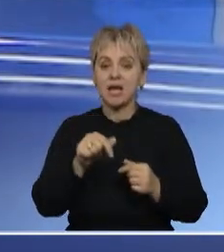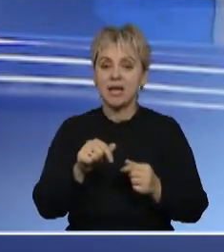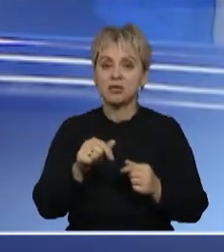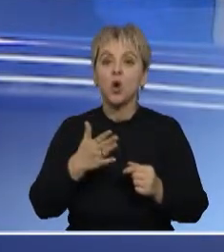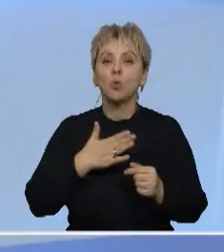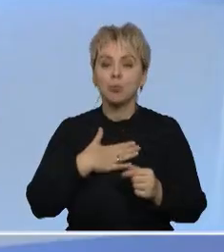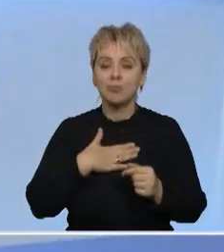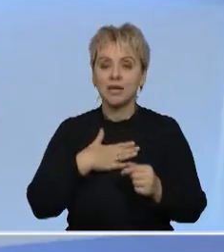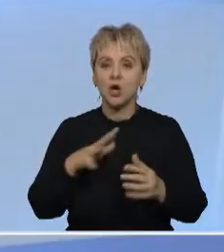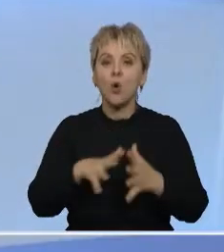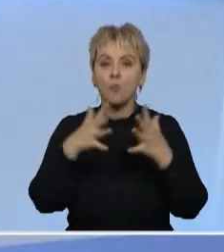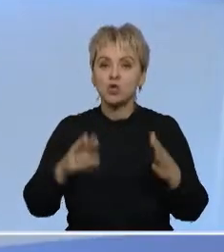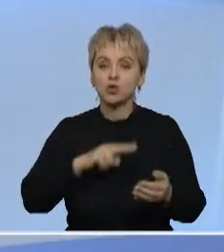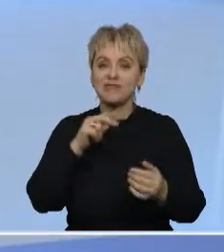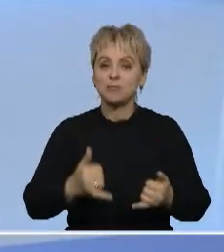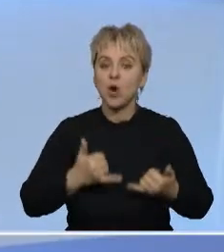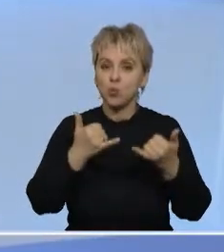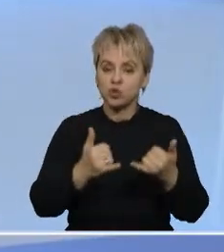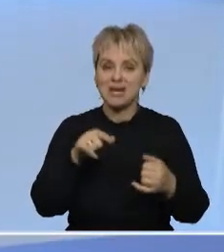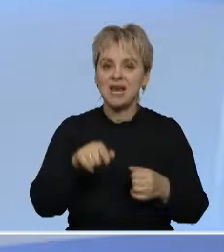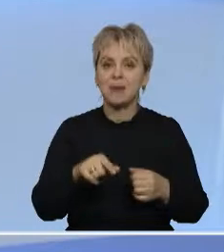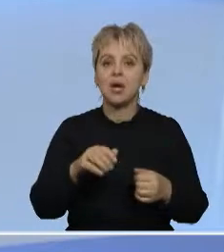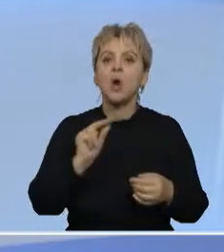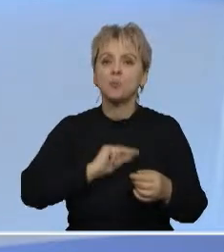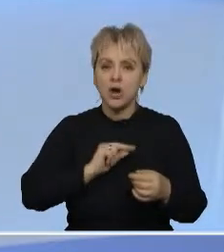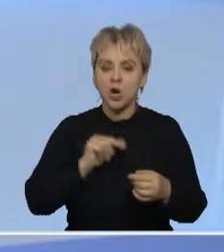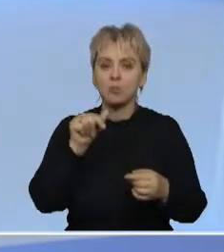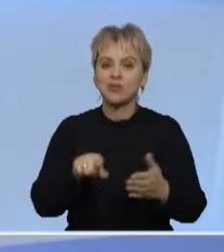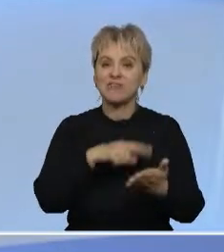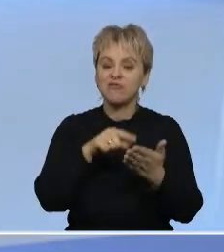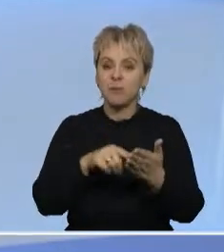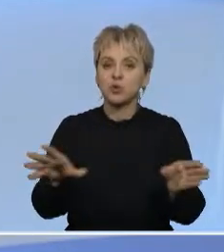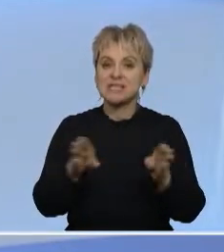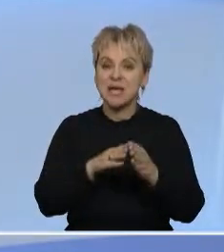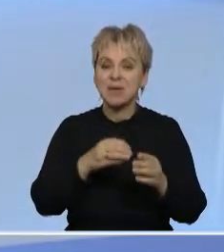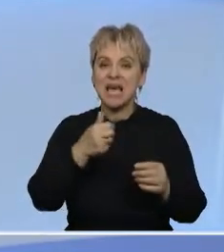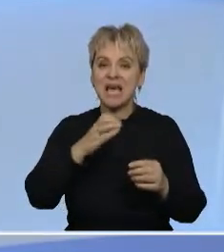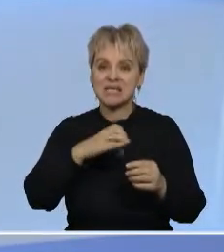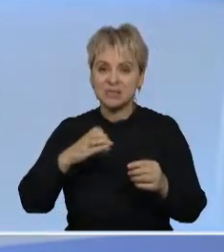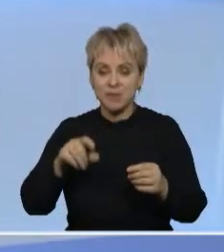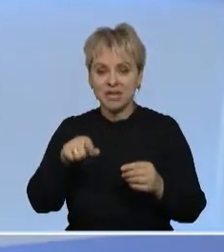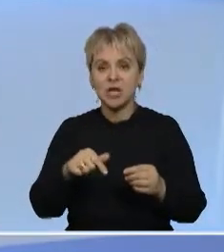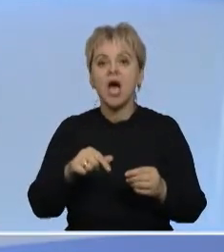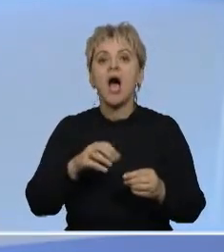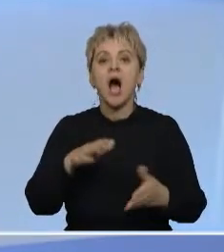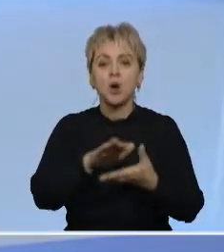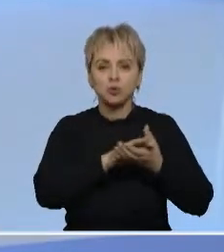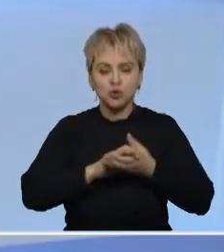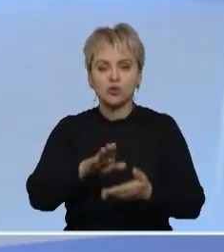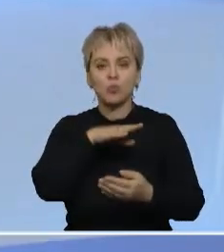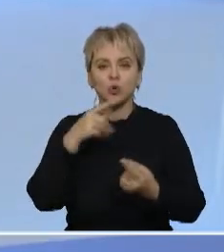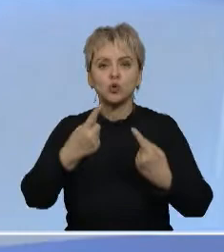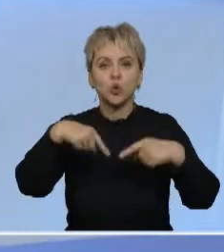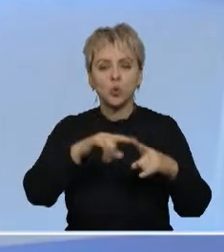мы большое внимание уделяем, прорабатываем данный вопрос совместно с экспертами, с общественностью, множество